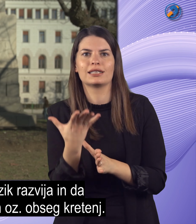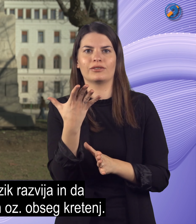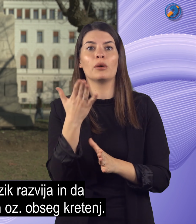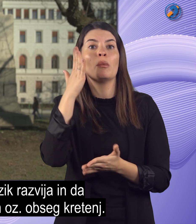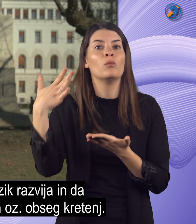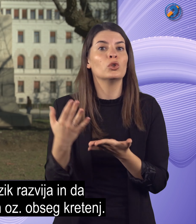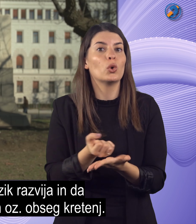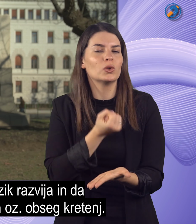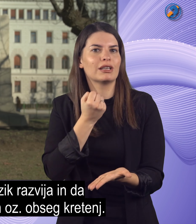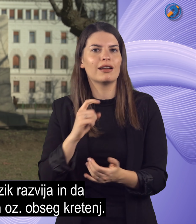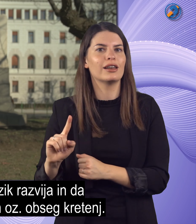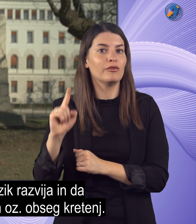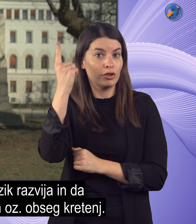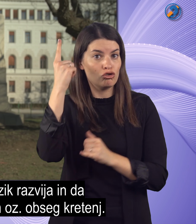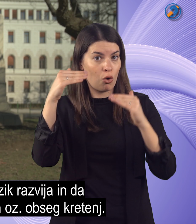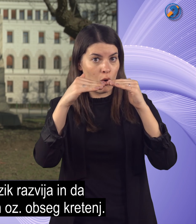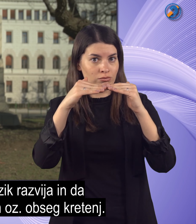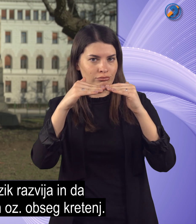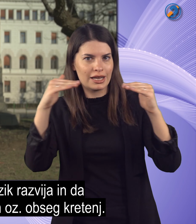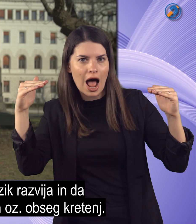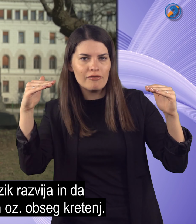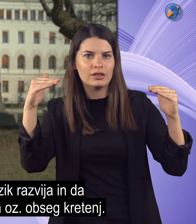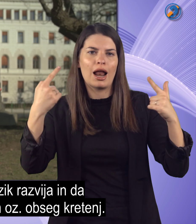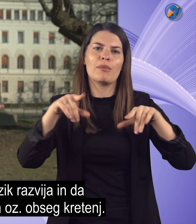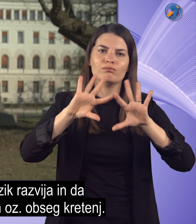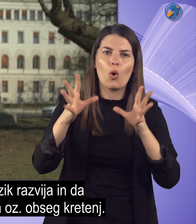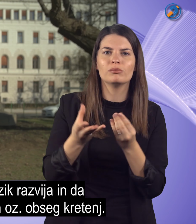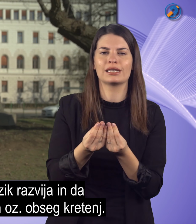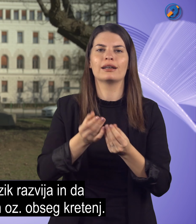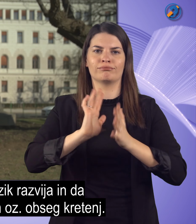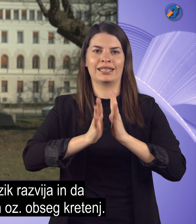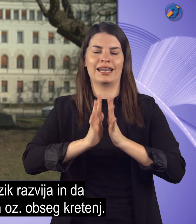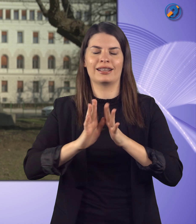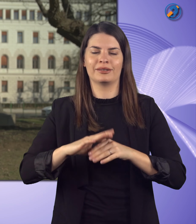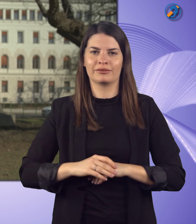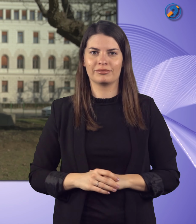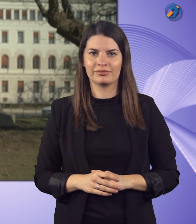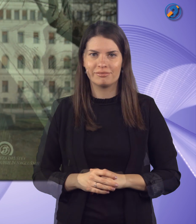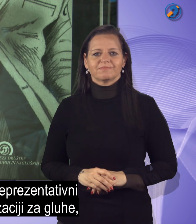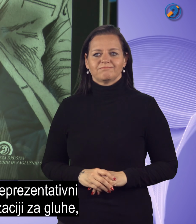razvija in da dosežemo višjo rven oziroma obseg kreten.